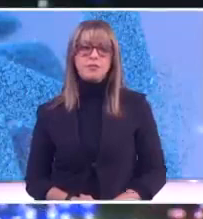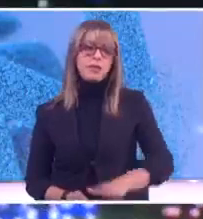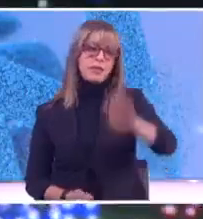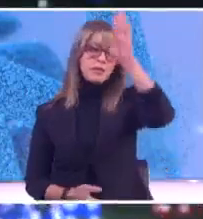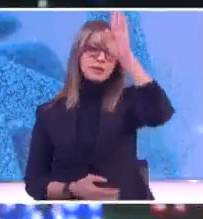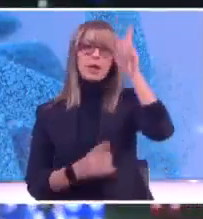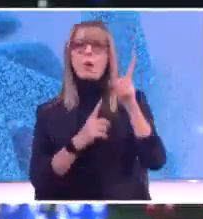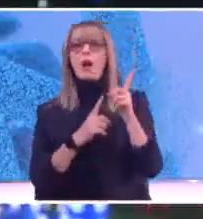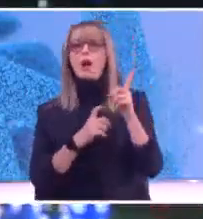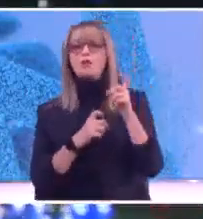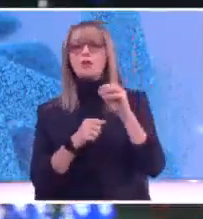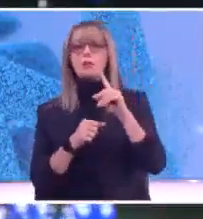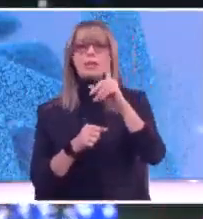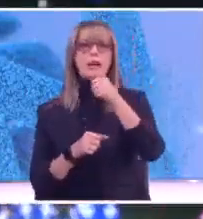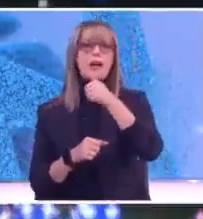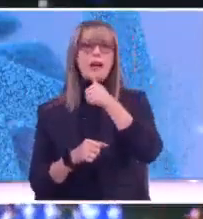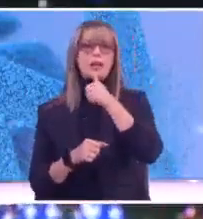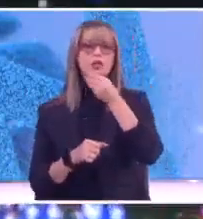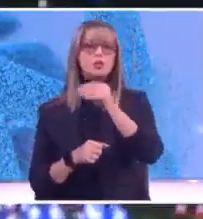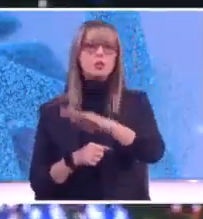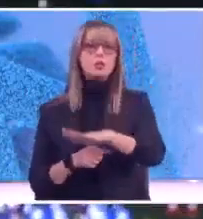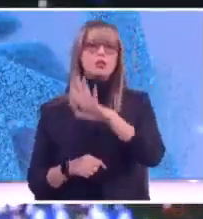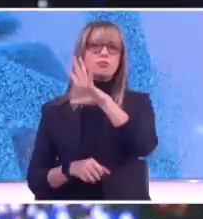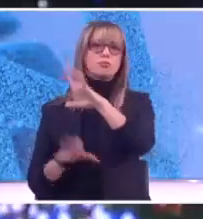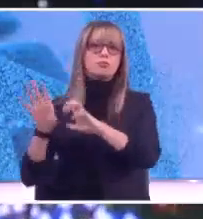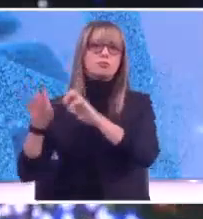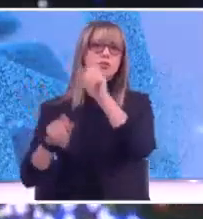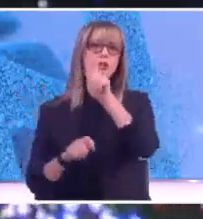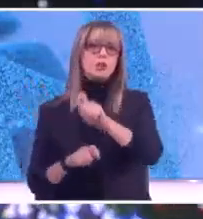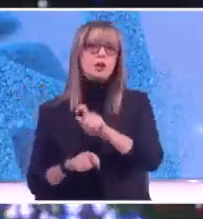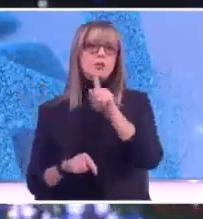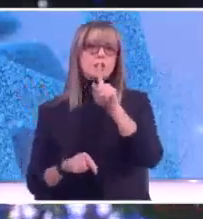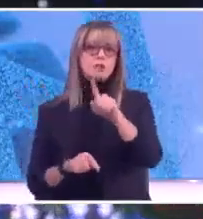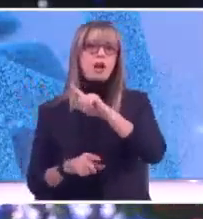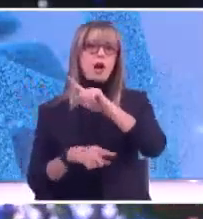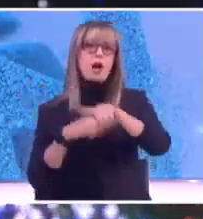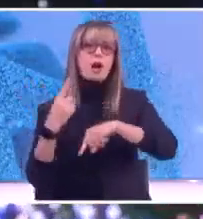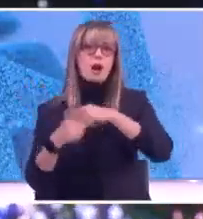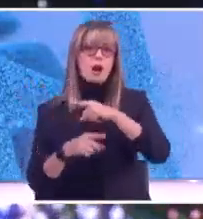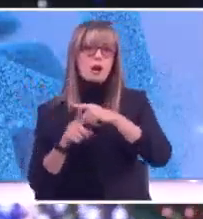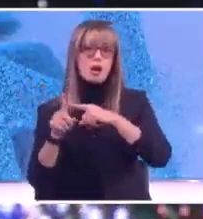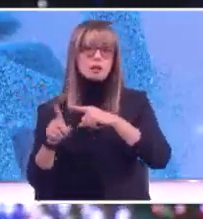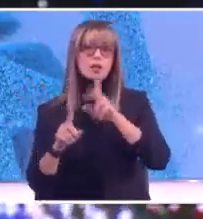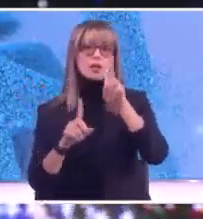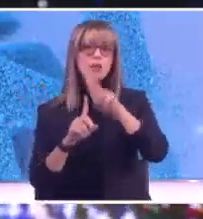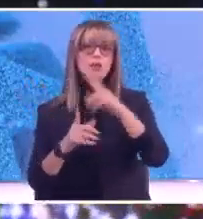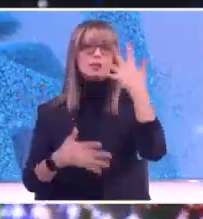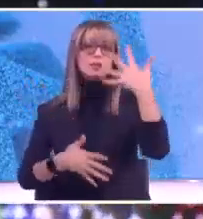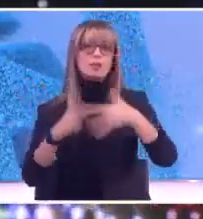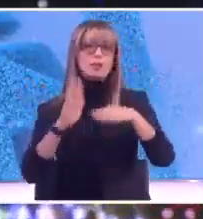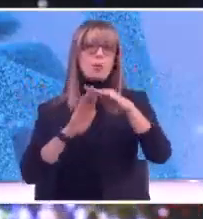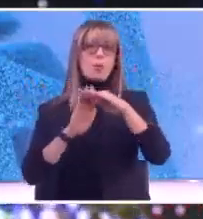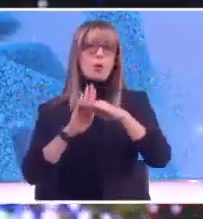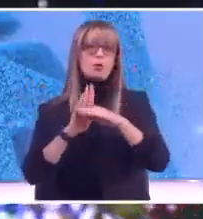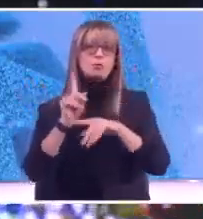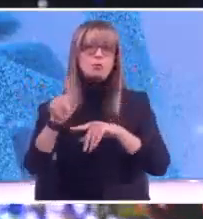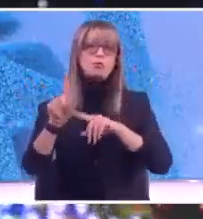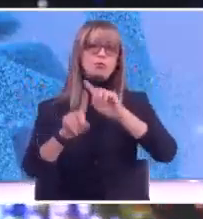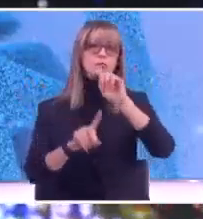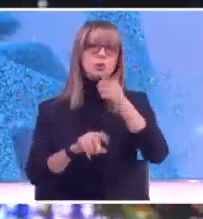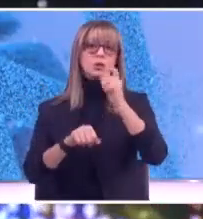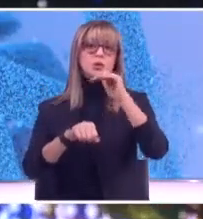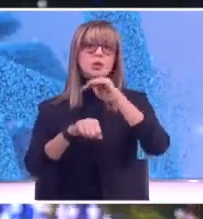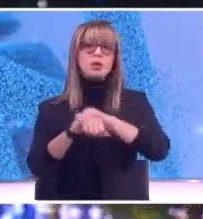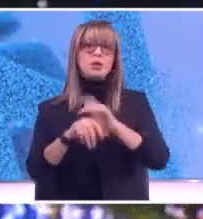İstanbul Avcılar'da bir erkek çocuğuna cinsel istismarda bulunduğu iddiasıyla aranan ve katıldığı televizyon programında teşhis